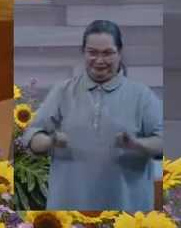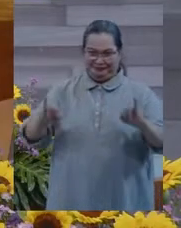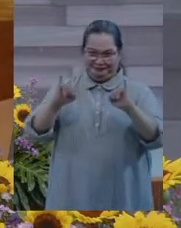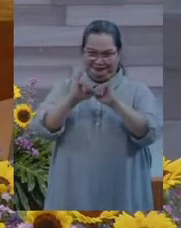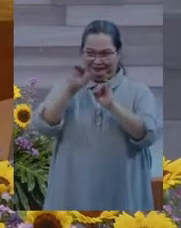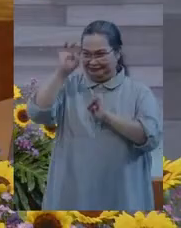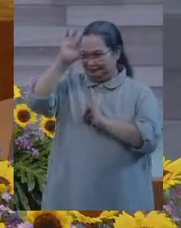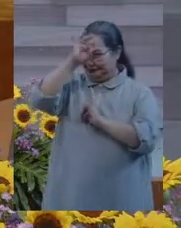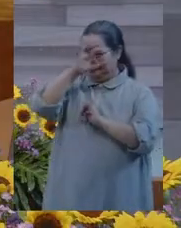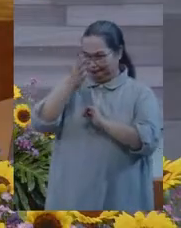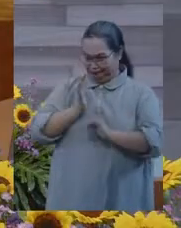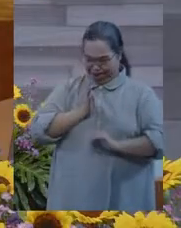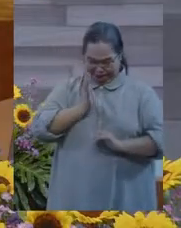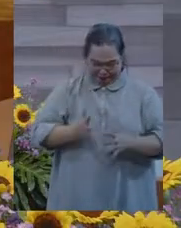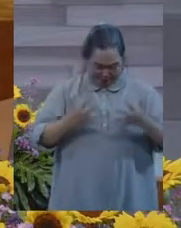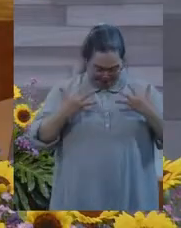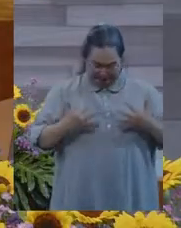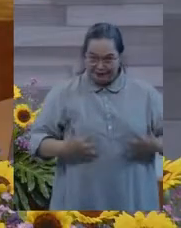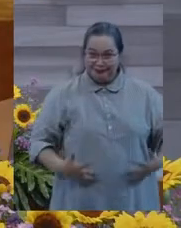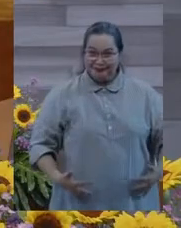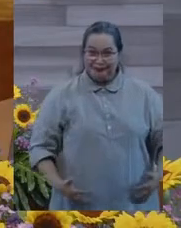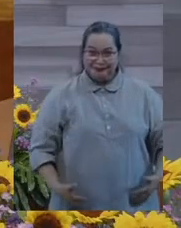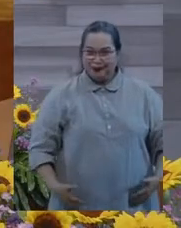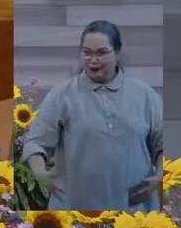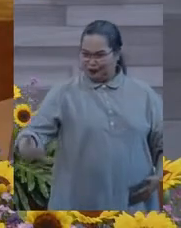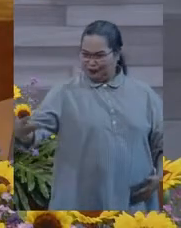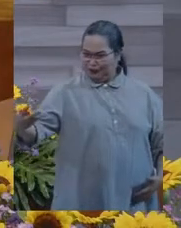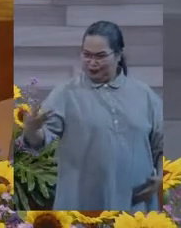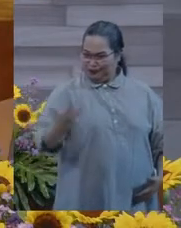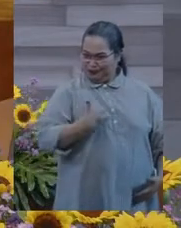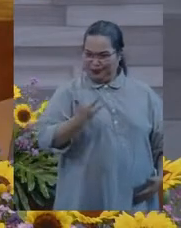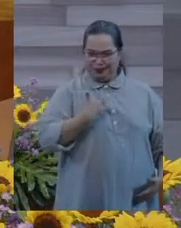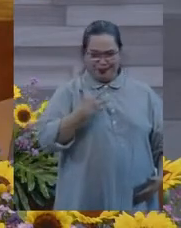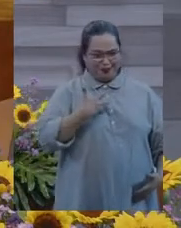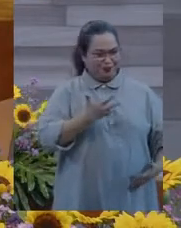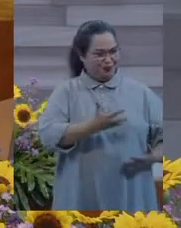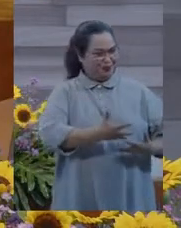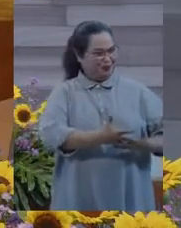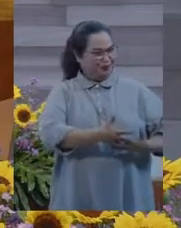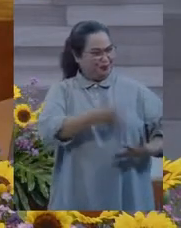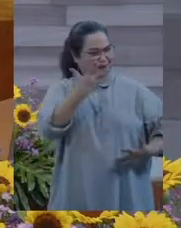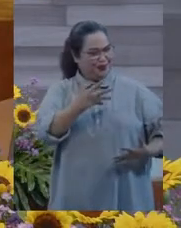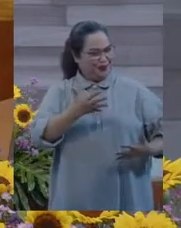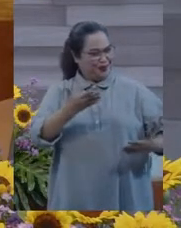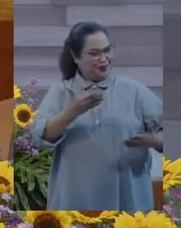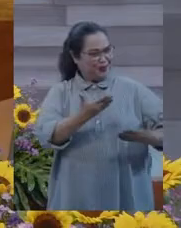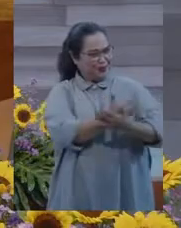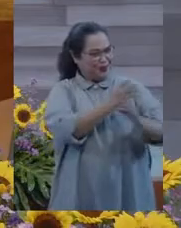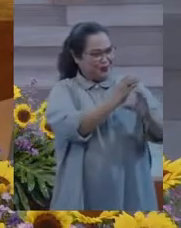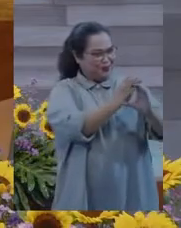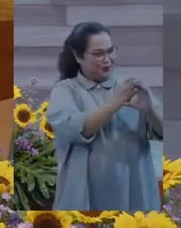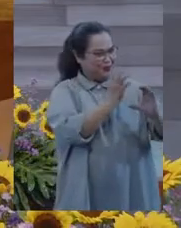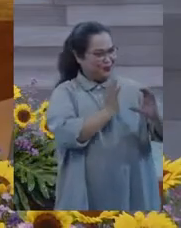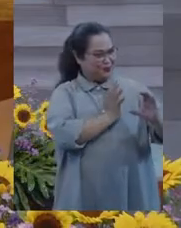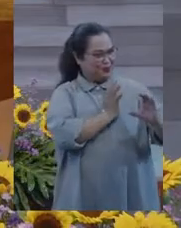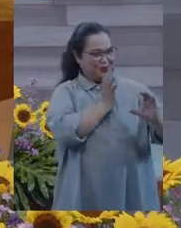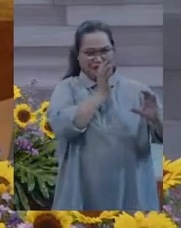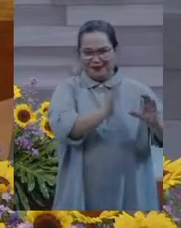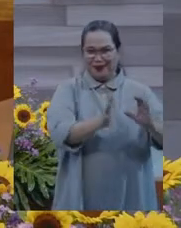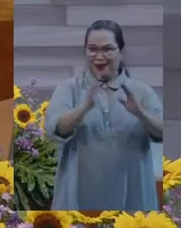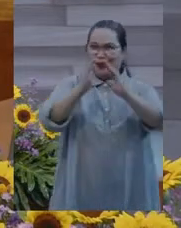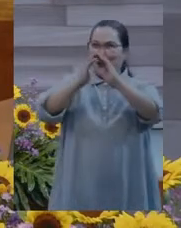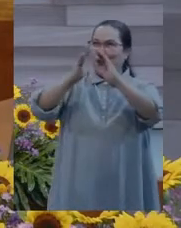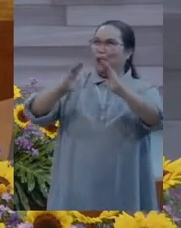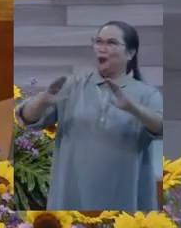magara sila kung magbihis, ostentatious sila mamuhay, palaging bago ang sasakyan, palaging bago ang